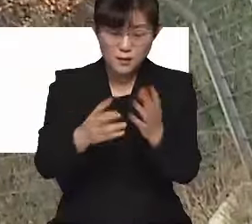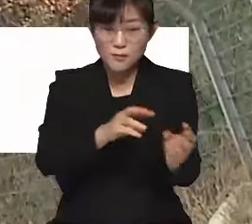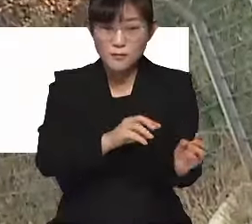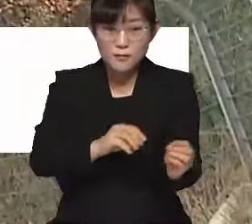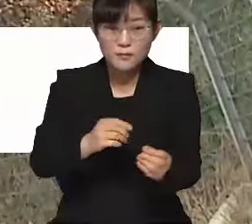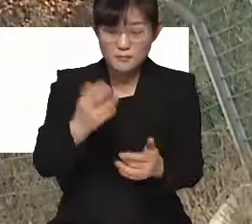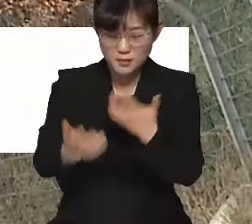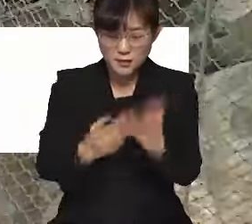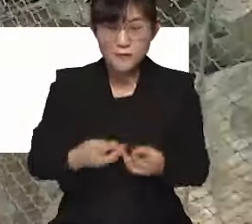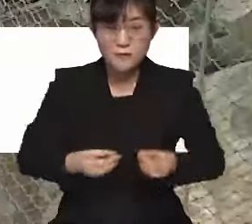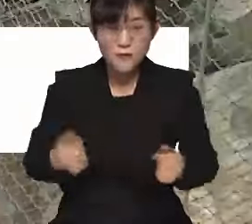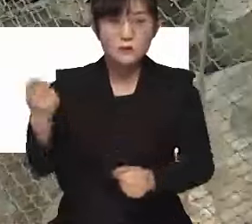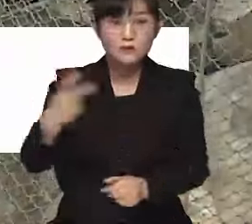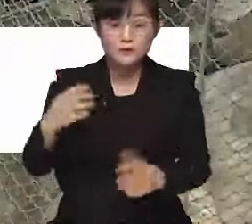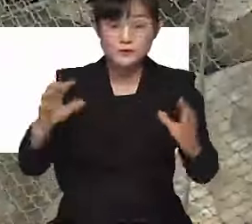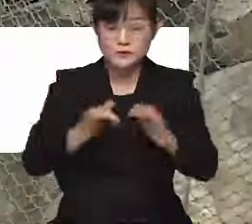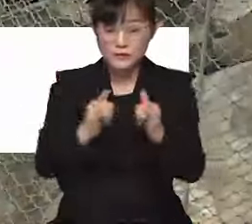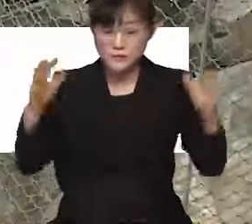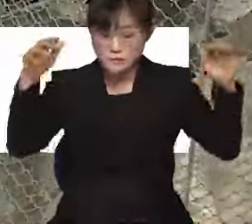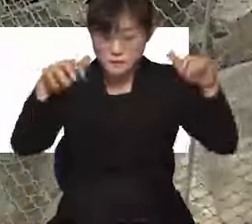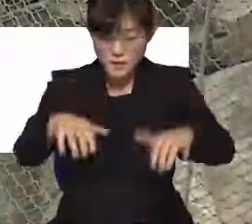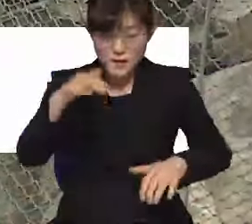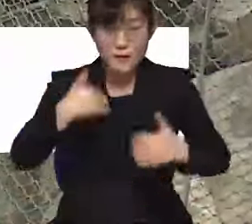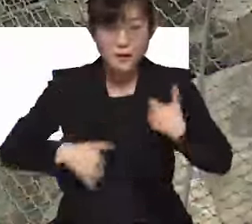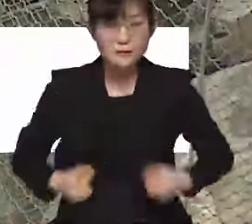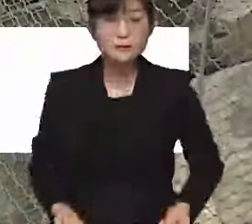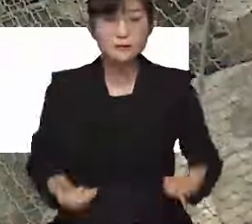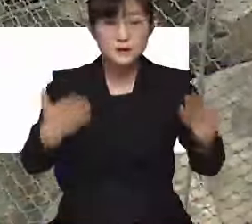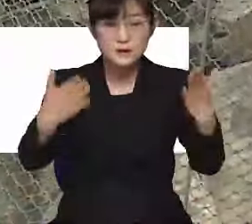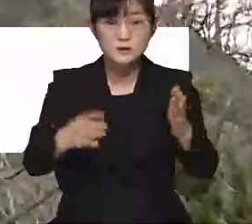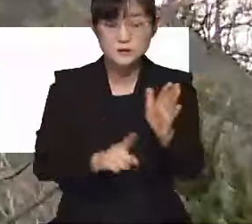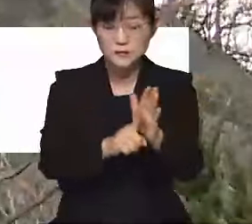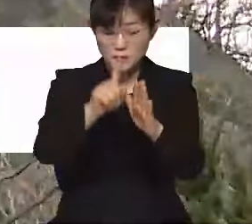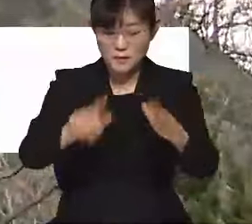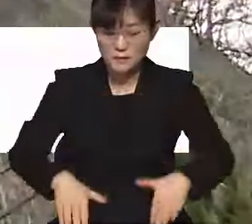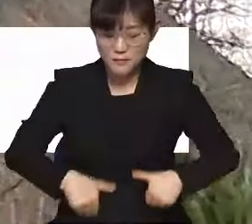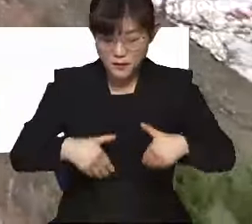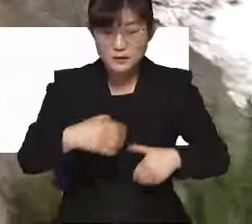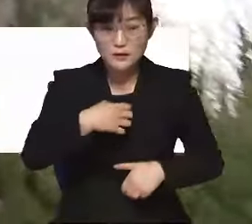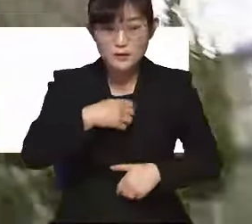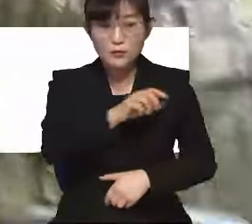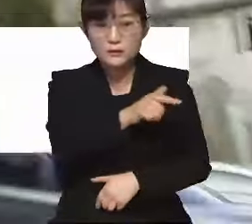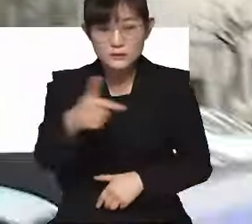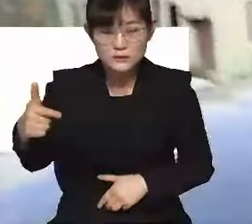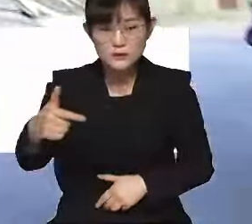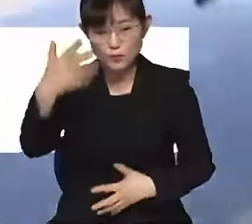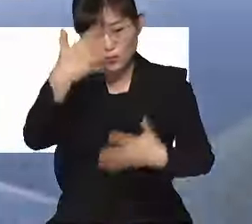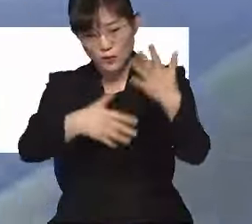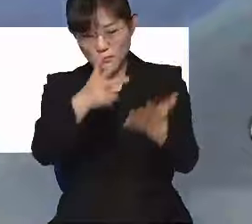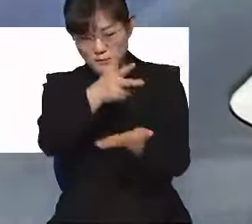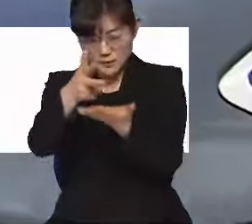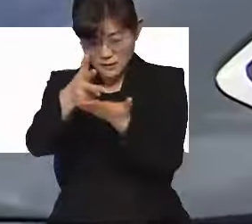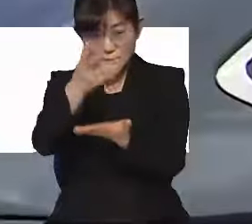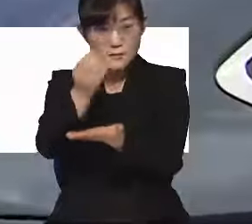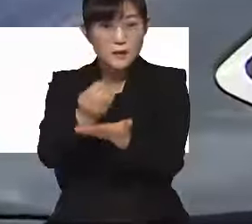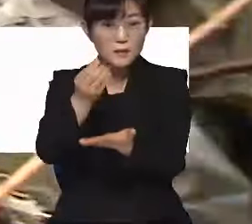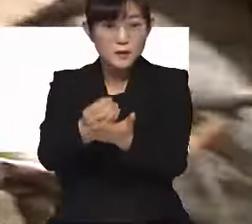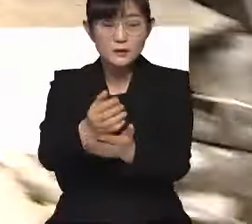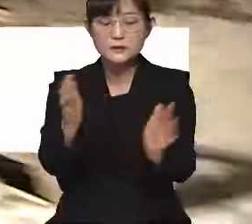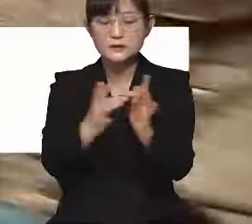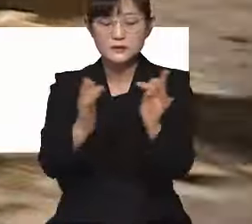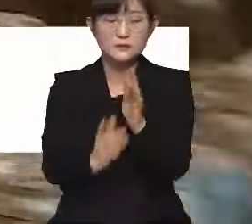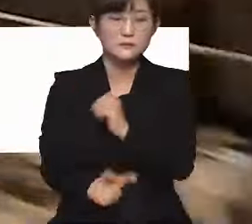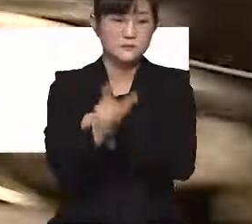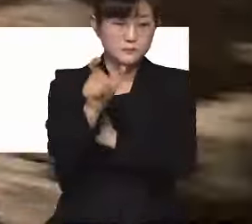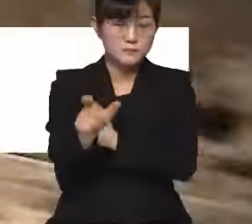인파가 밀집한 축제 행사, 어린이 안전과 해빙기 위험 요인 등으로 동영상을 촬영해 안전 신문고 앱을 통해 신고하면